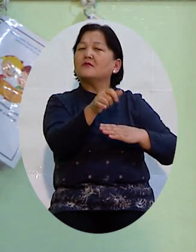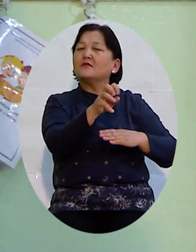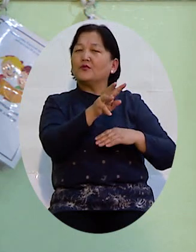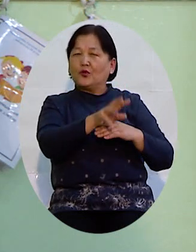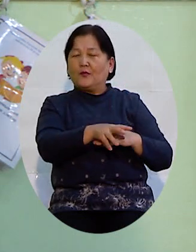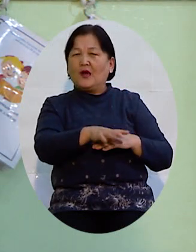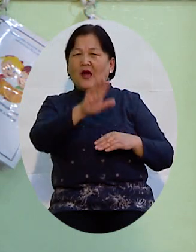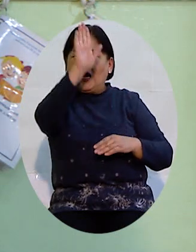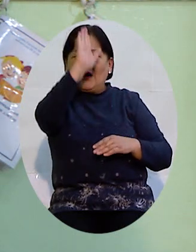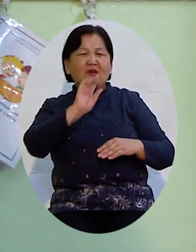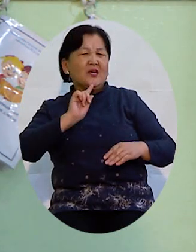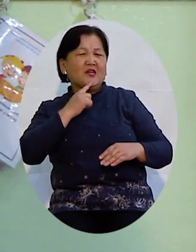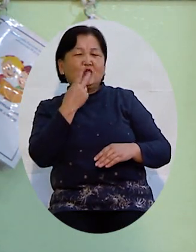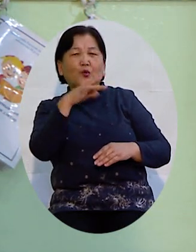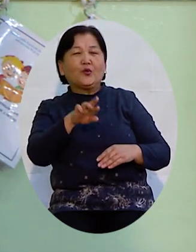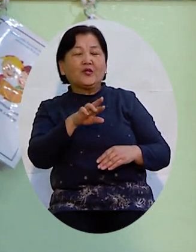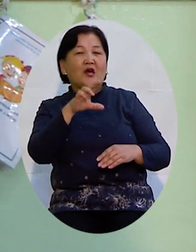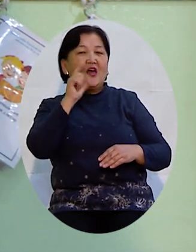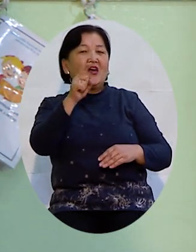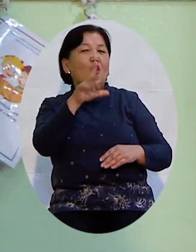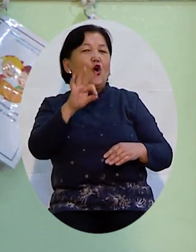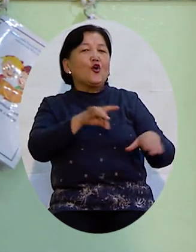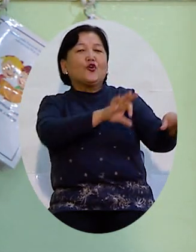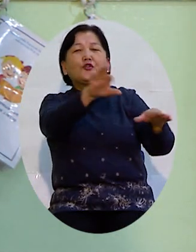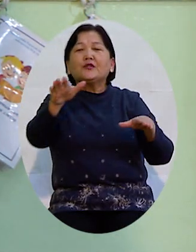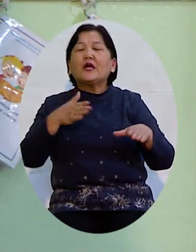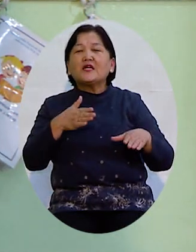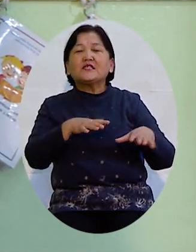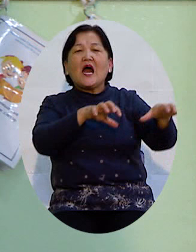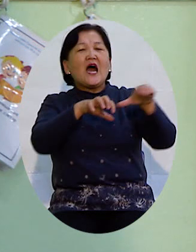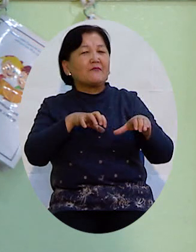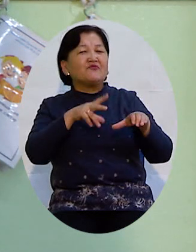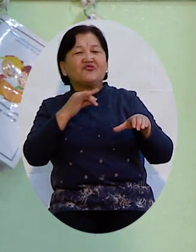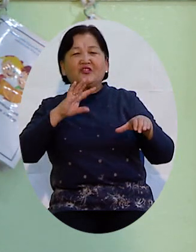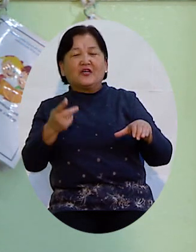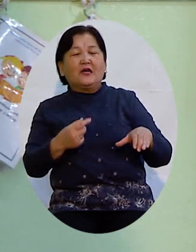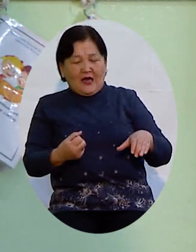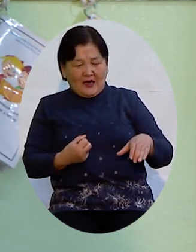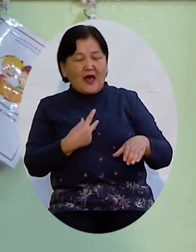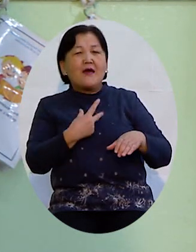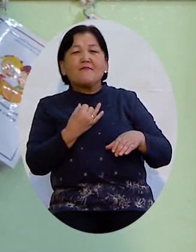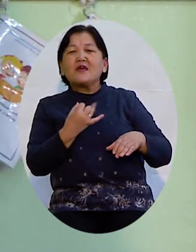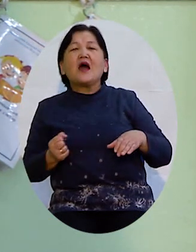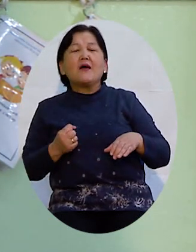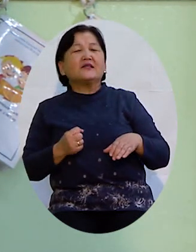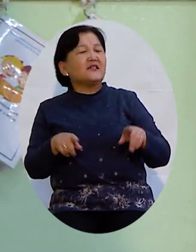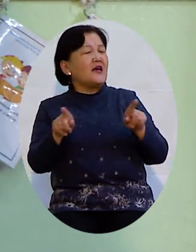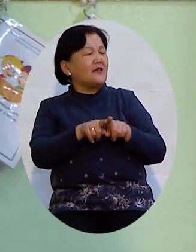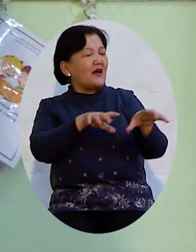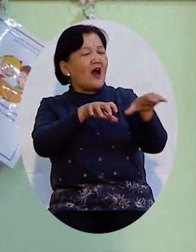Хамгийн гизүү цагт их орон таньсан харамчийнхан амиан бас